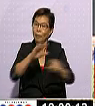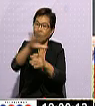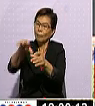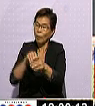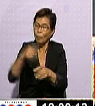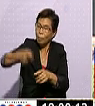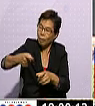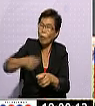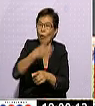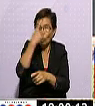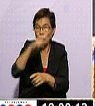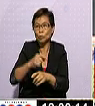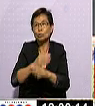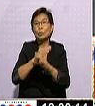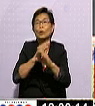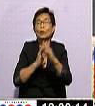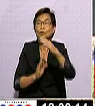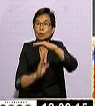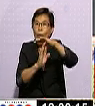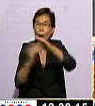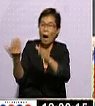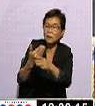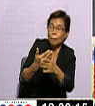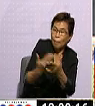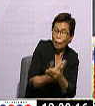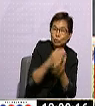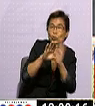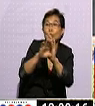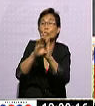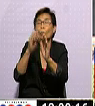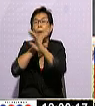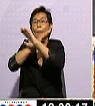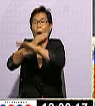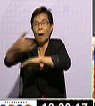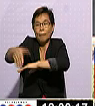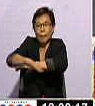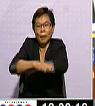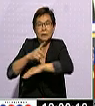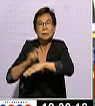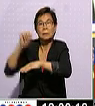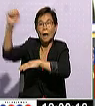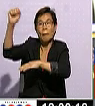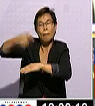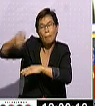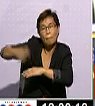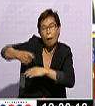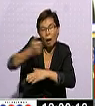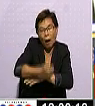melibatkan keperluan untuk menangani ancaman baru seperti mempertahankan perairan di Sabah yang